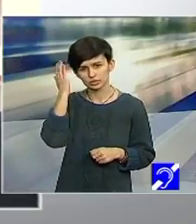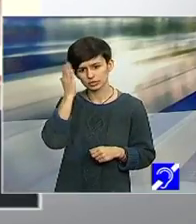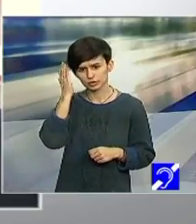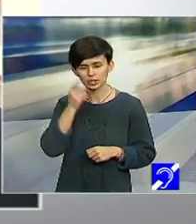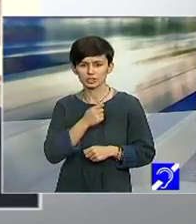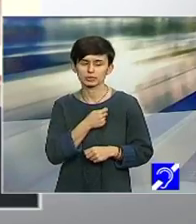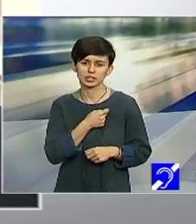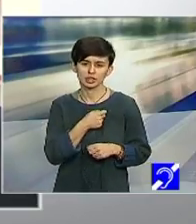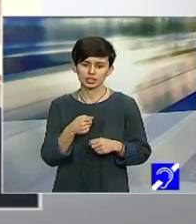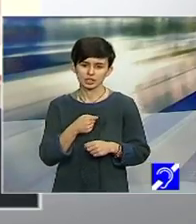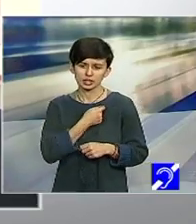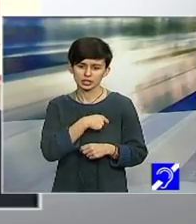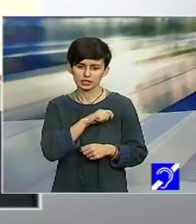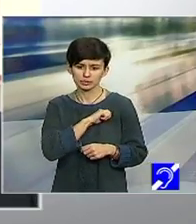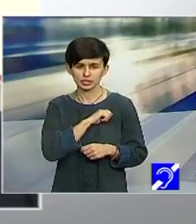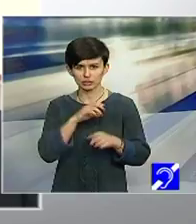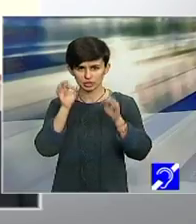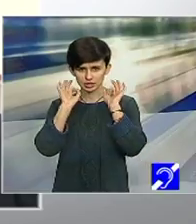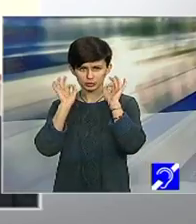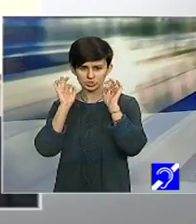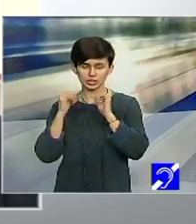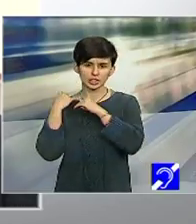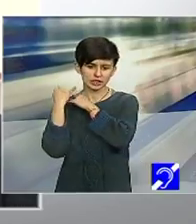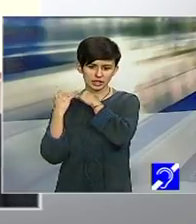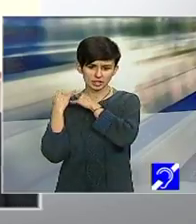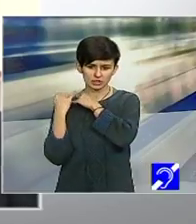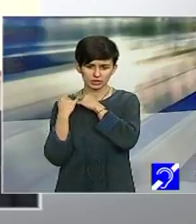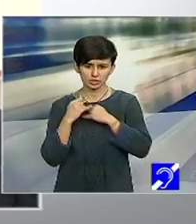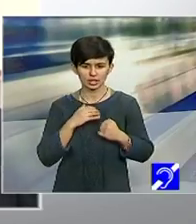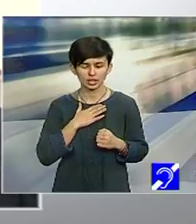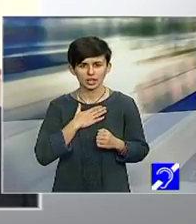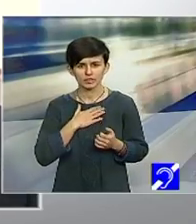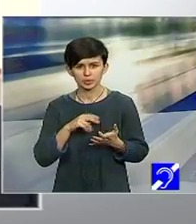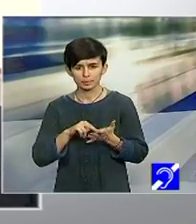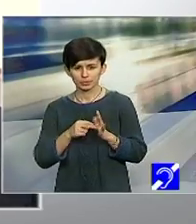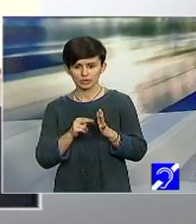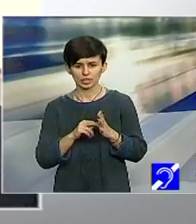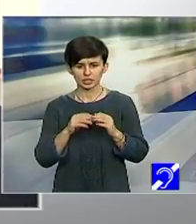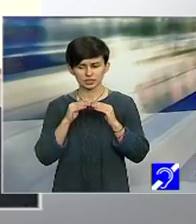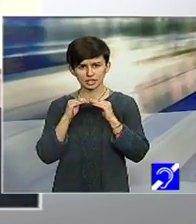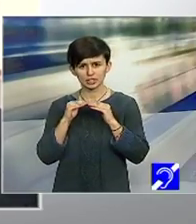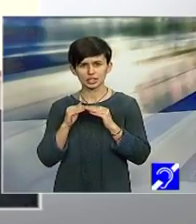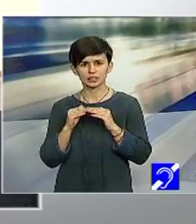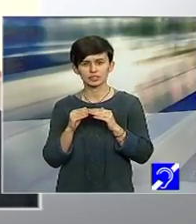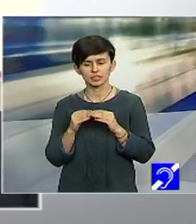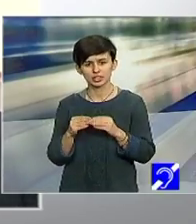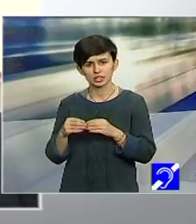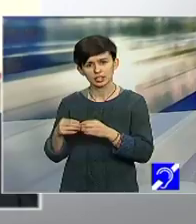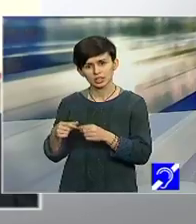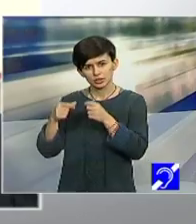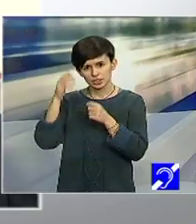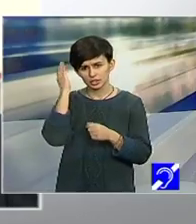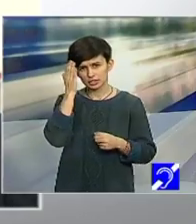de specialitate de istorie, avem organizate la nivel de unități școlare și la nivel